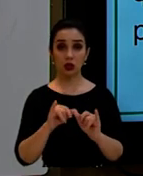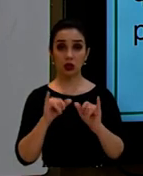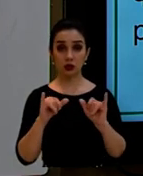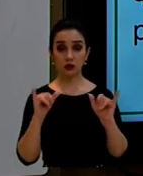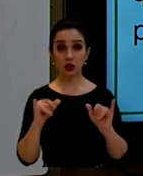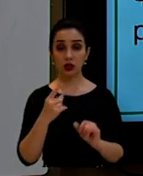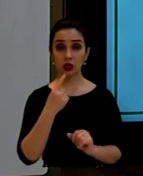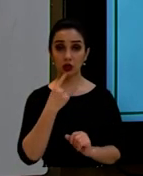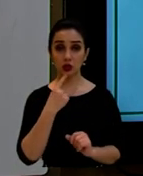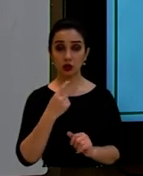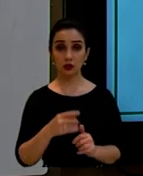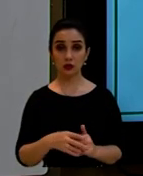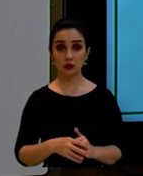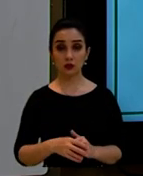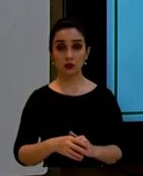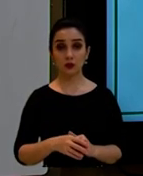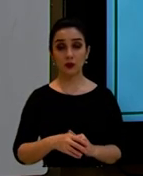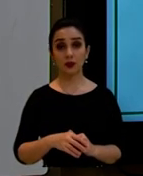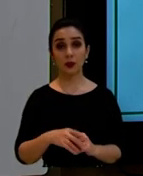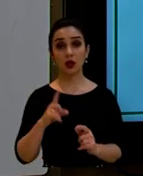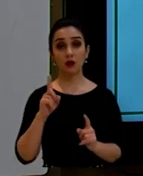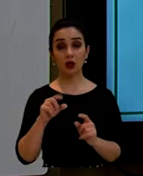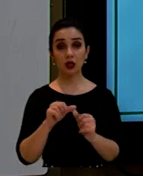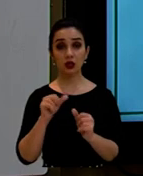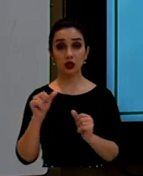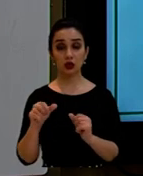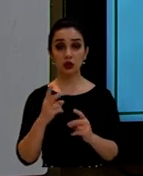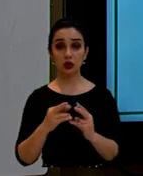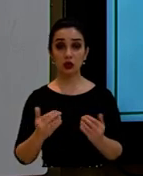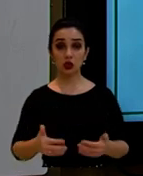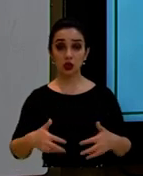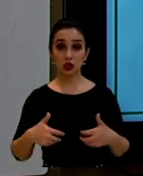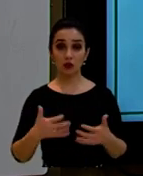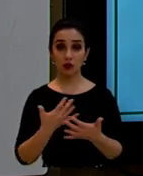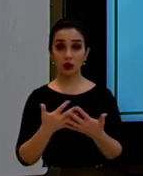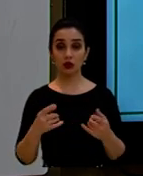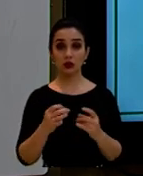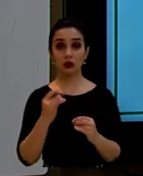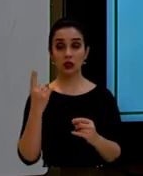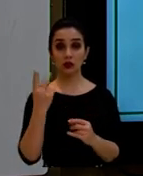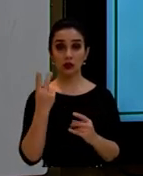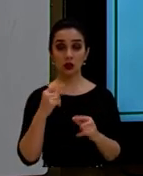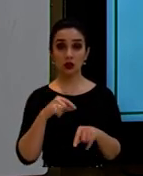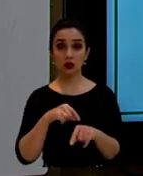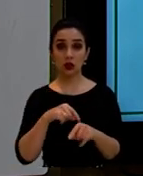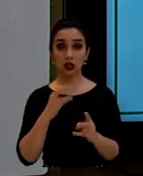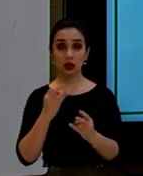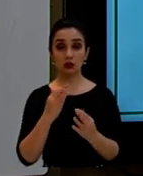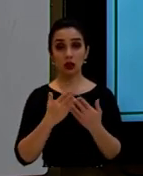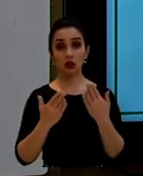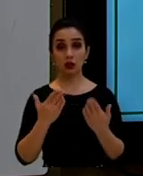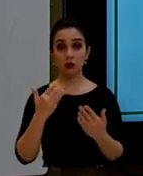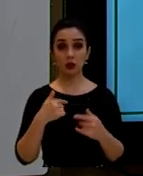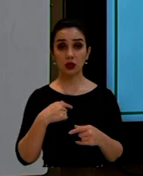развитию речи. В отличие от животных, у человека развита вторая сигнальная система, или